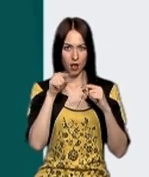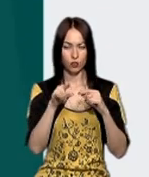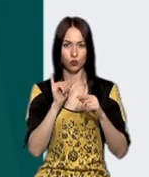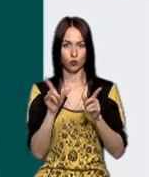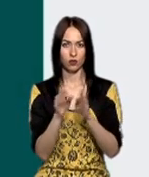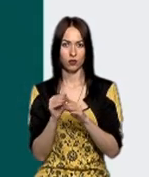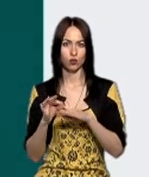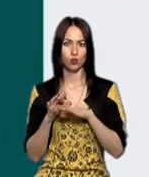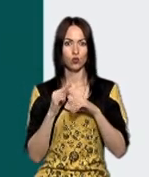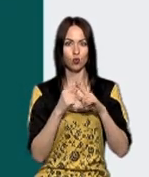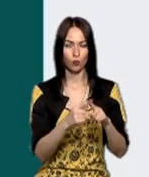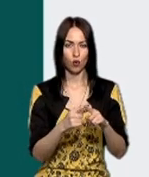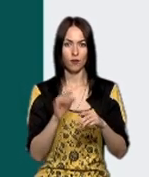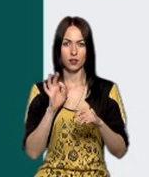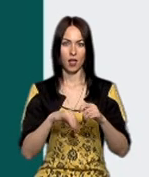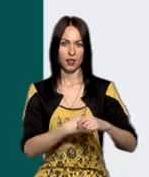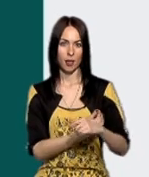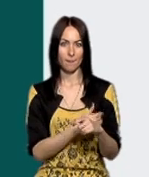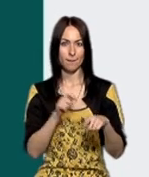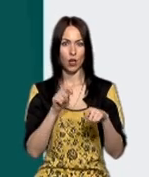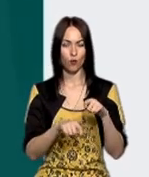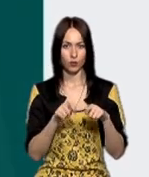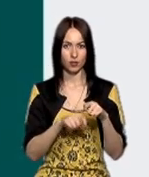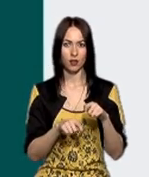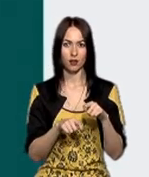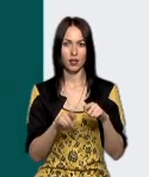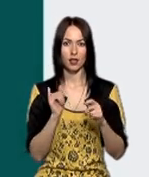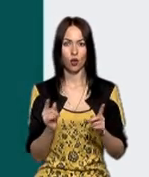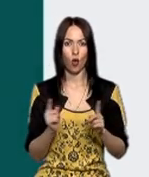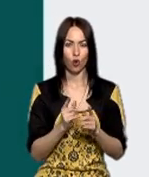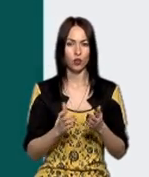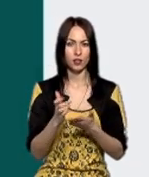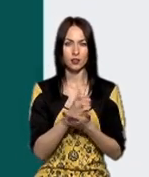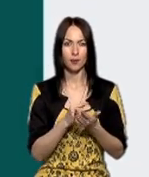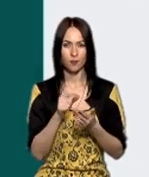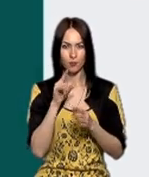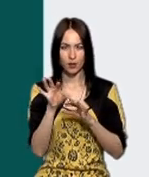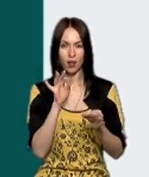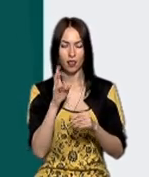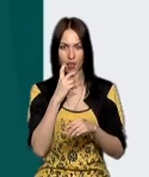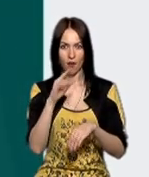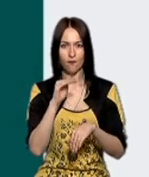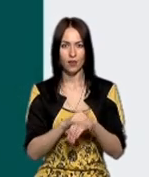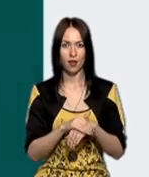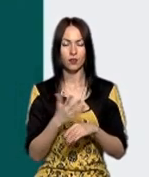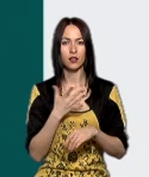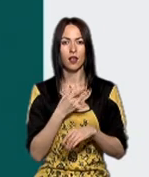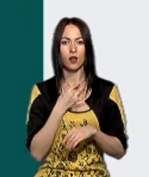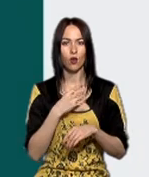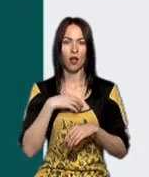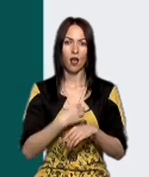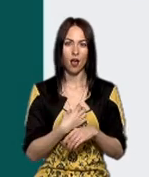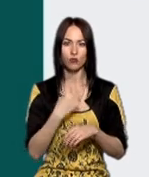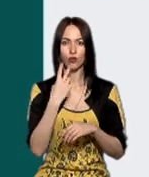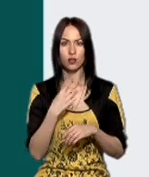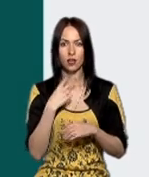супровід, безконтактне вимірювання температури тіла пацієнта, короткий збір анамнезу на виявлення респіраторних симптомів – кашель,